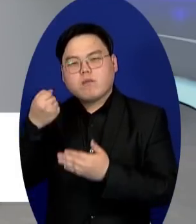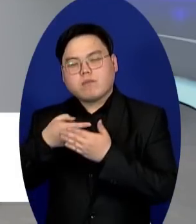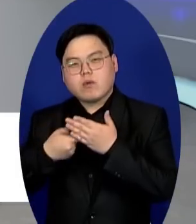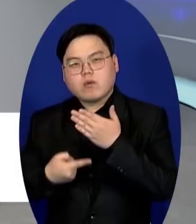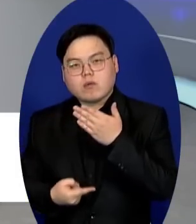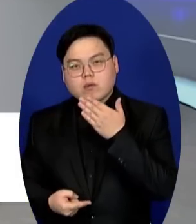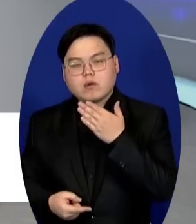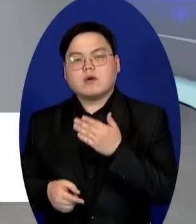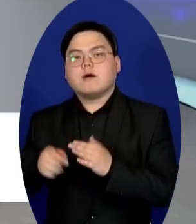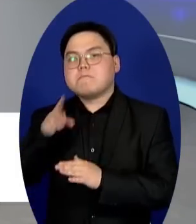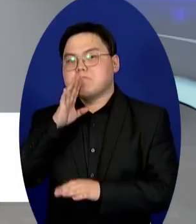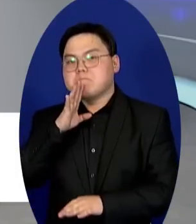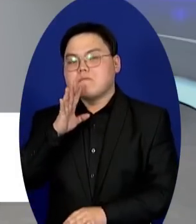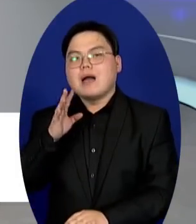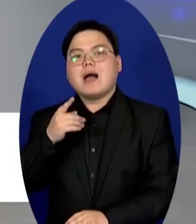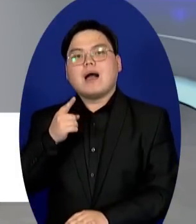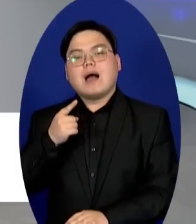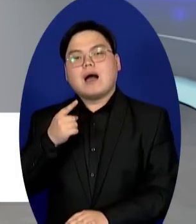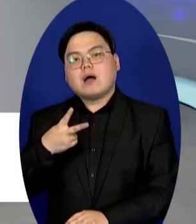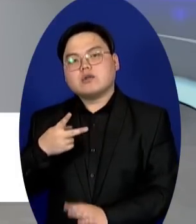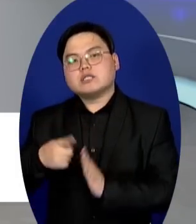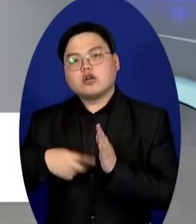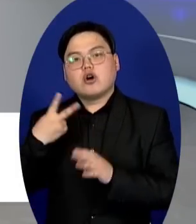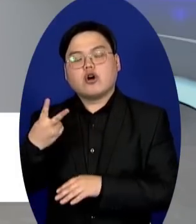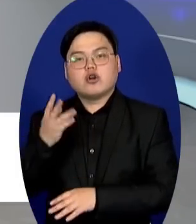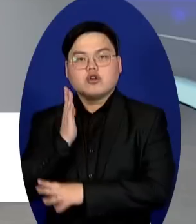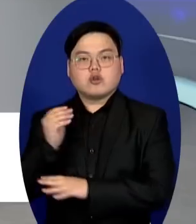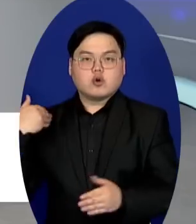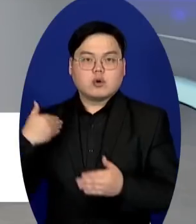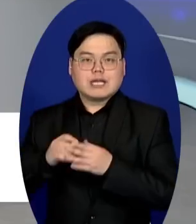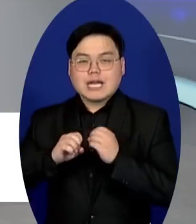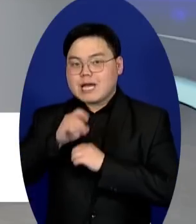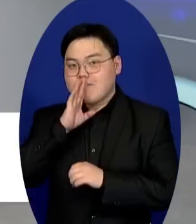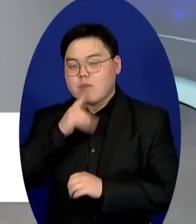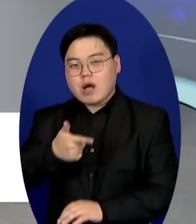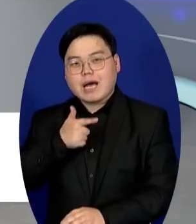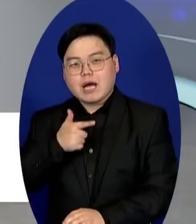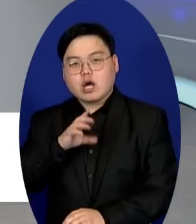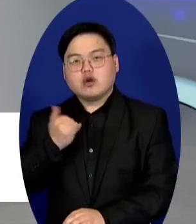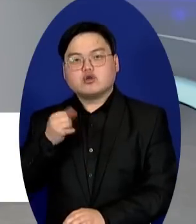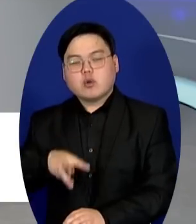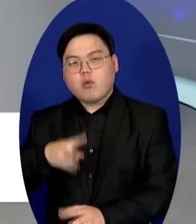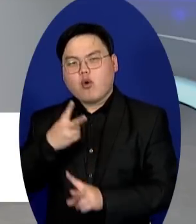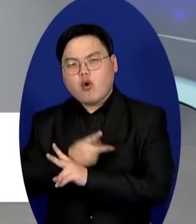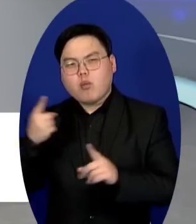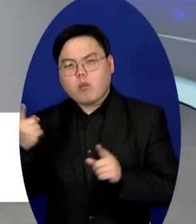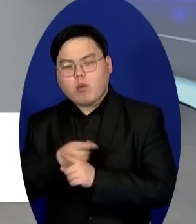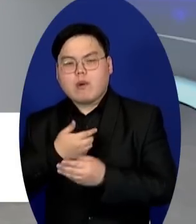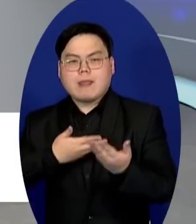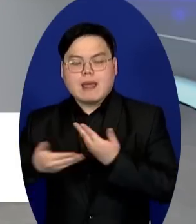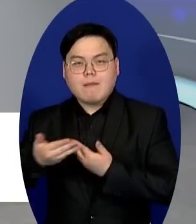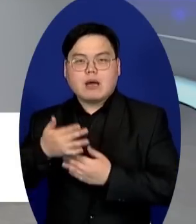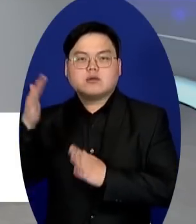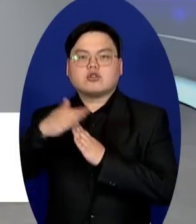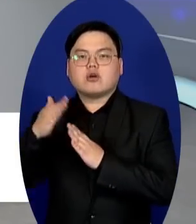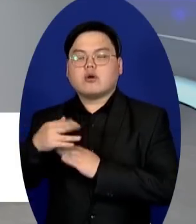ажил 9 сарын 2-ны өдөр хүртэл явагдах юм а. За энэ үеэр галт зэвсэг болоо сумны хууль бус үйлдэл 8-ыг тассан зогсоох ажлаас давхар